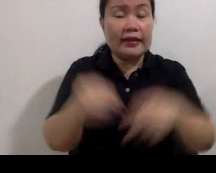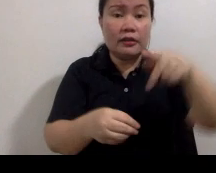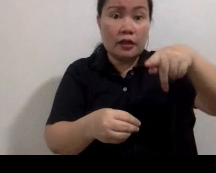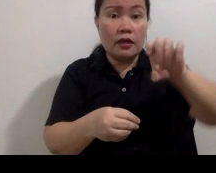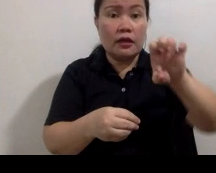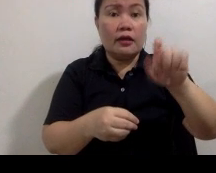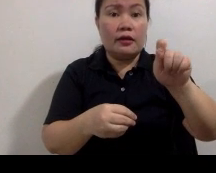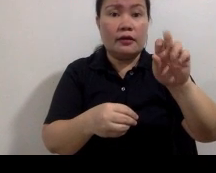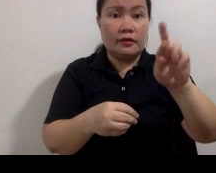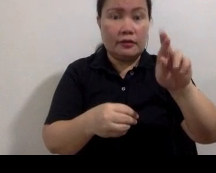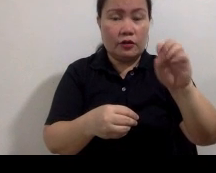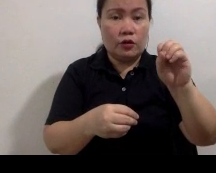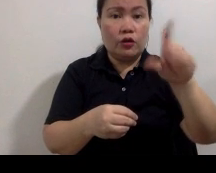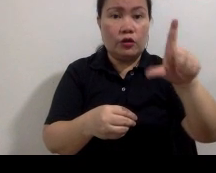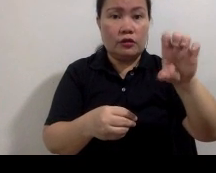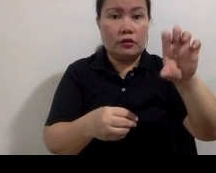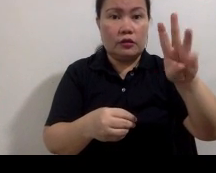petrolyo.